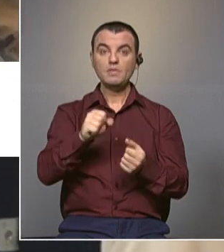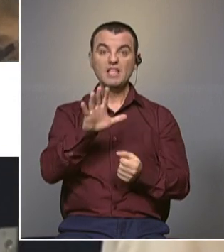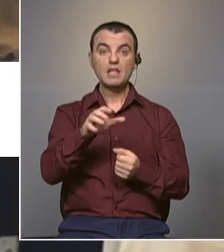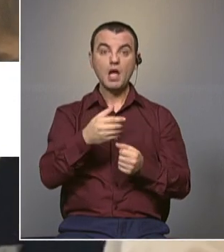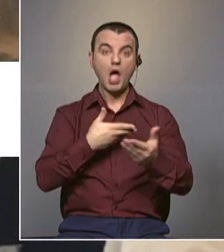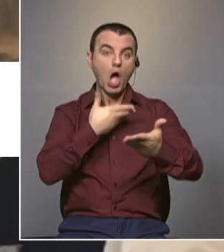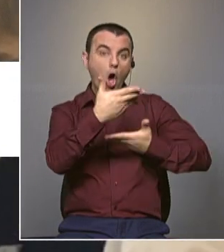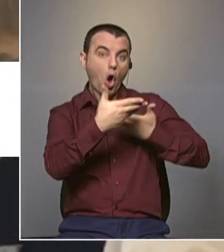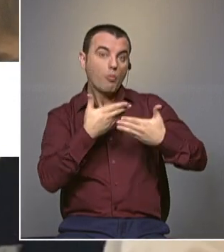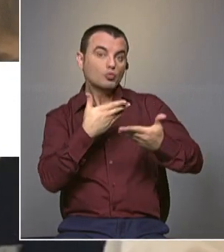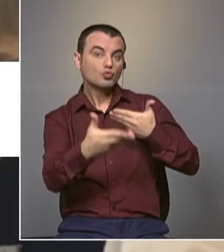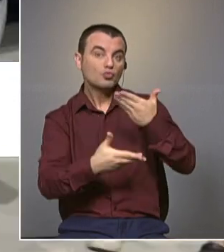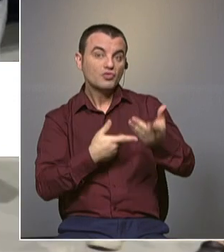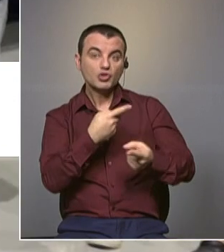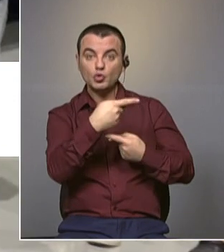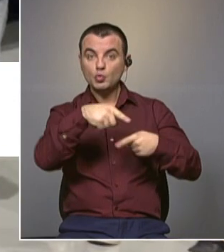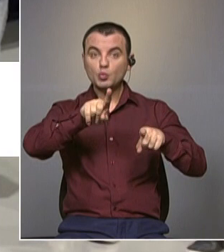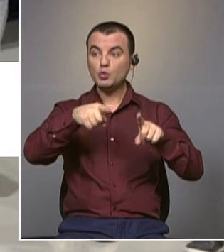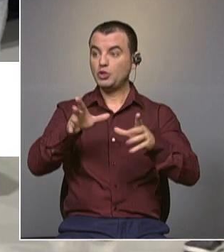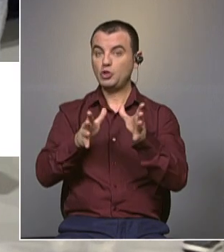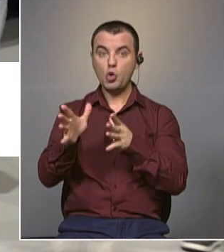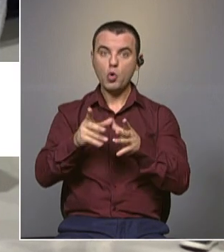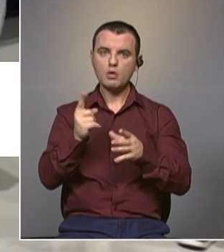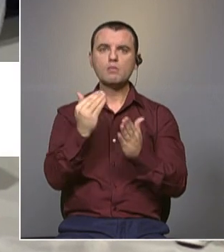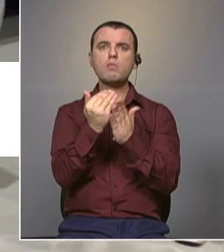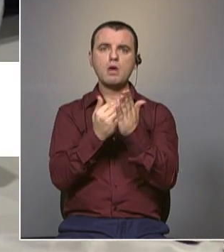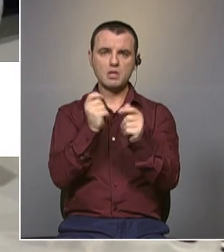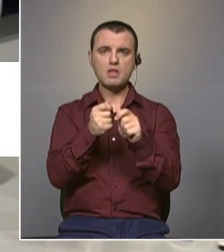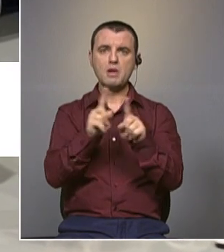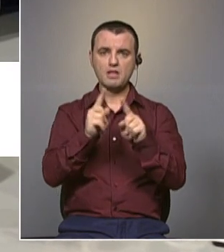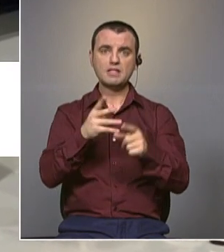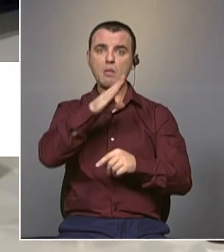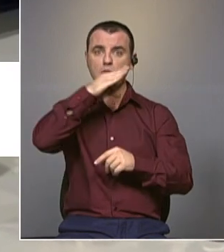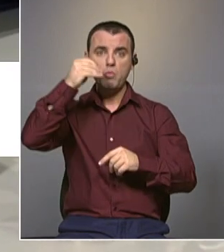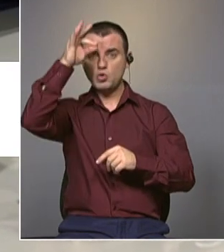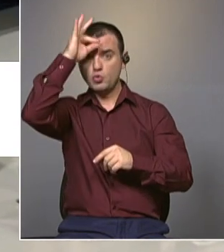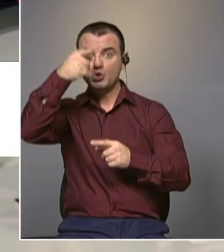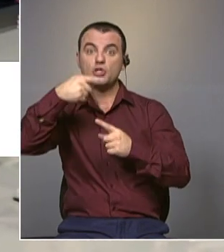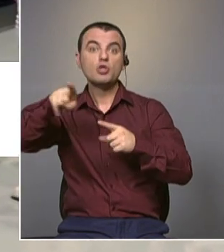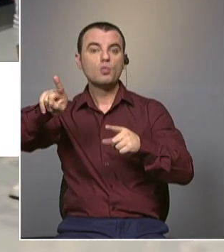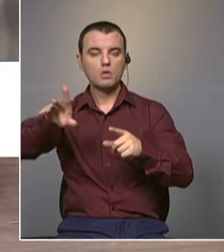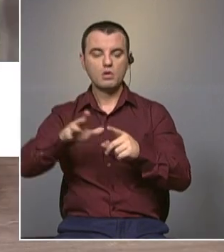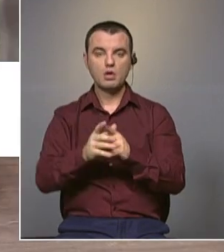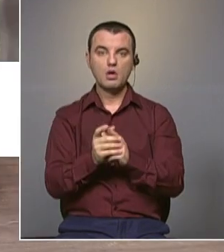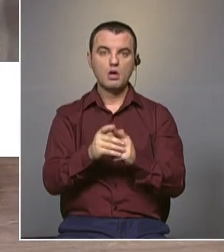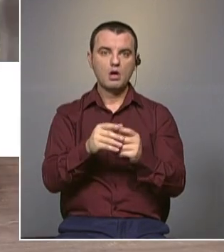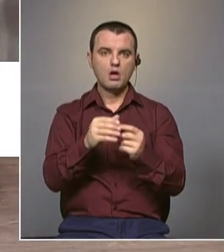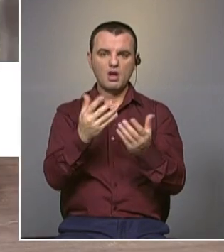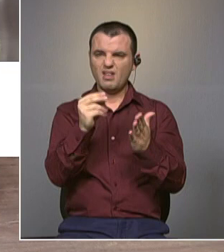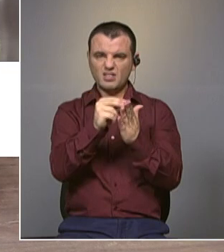общуваш с други е много интересно, тъй като програмата е направена не само за български ученици. Задачи? Какви задачи? Мисля, математика,